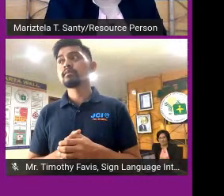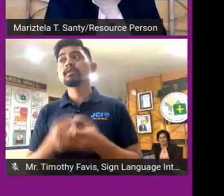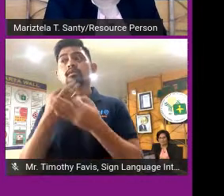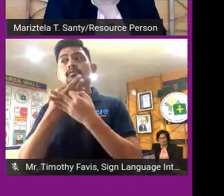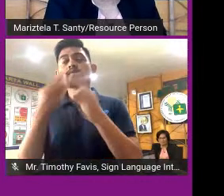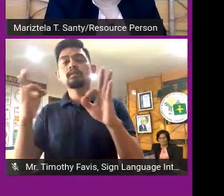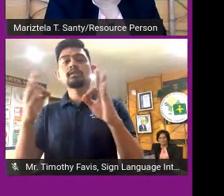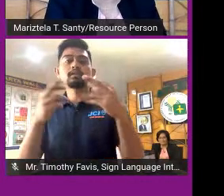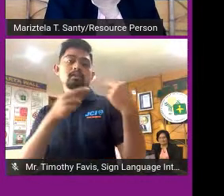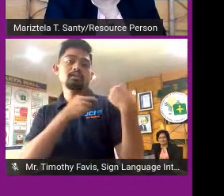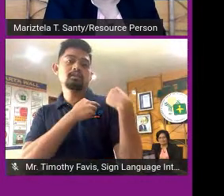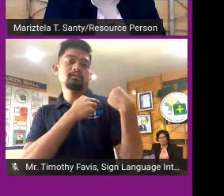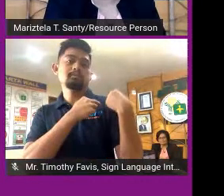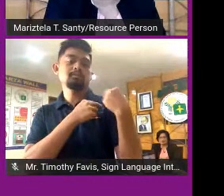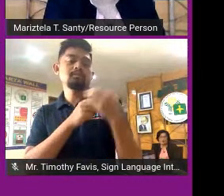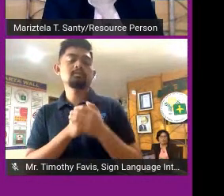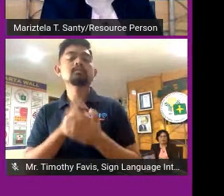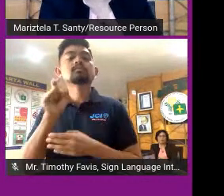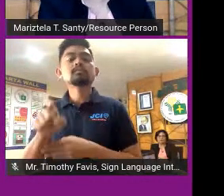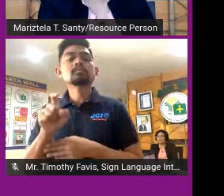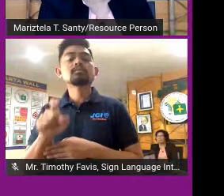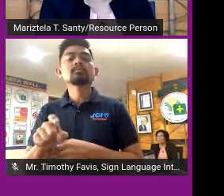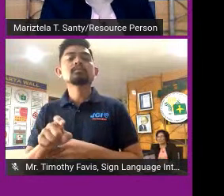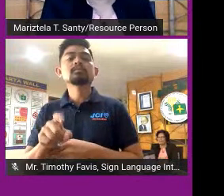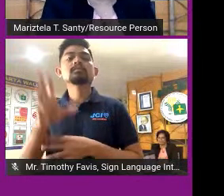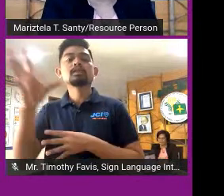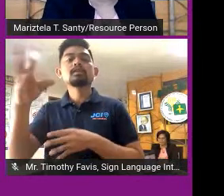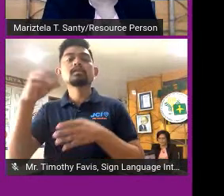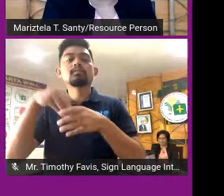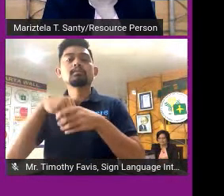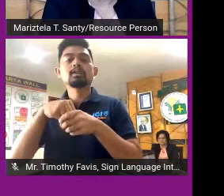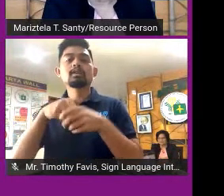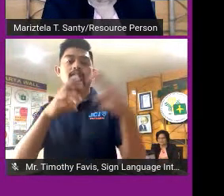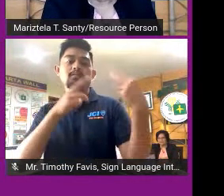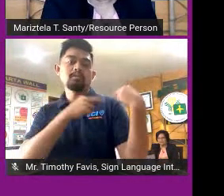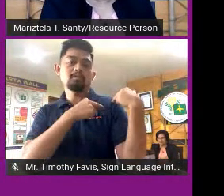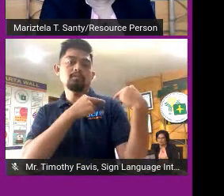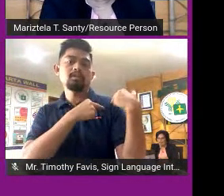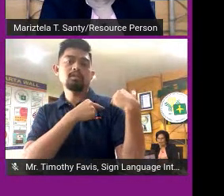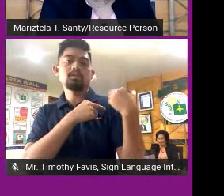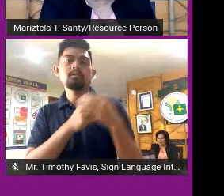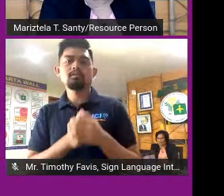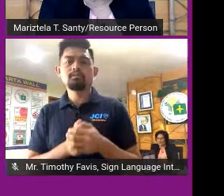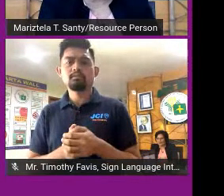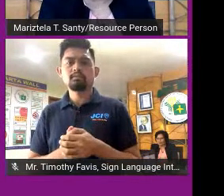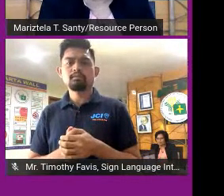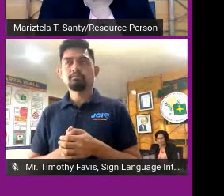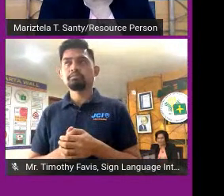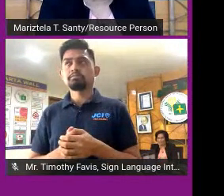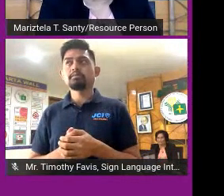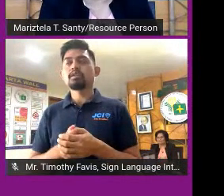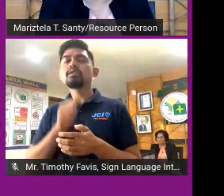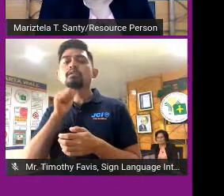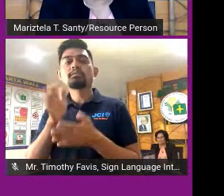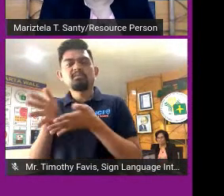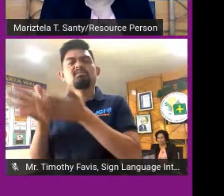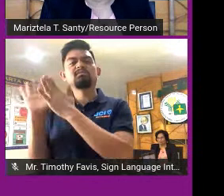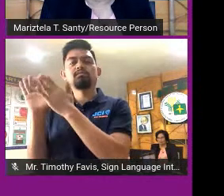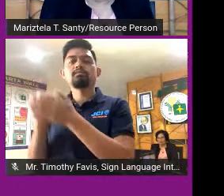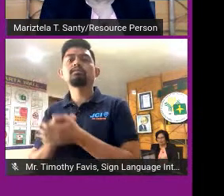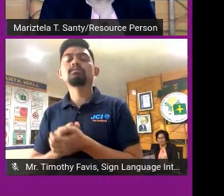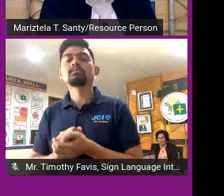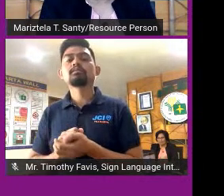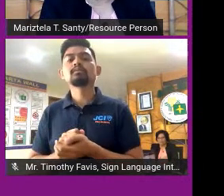free or my independence, it must be coupled with pananagutan. Hindi yung wala akong pakialam sa iba. Ano